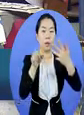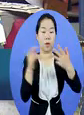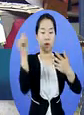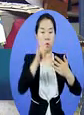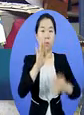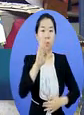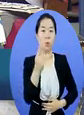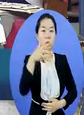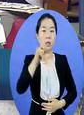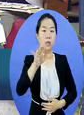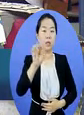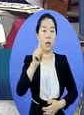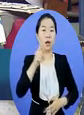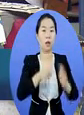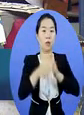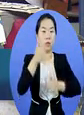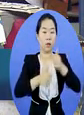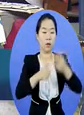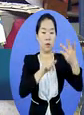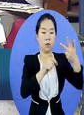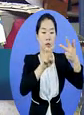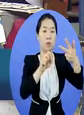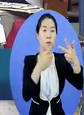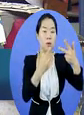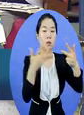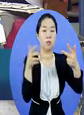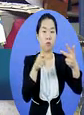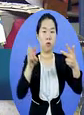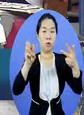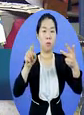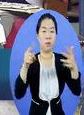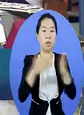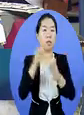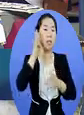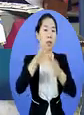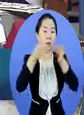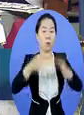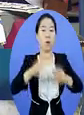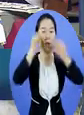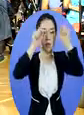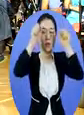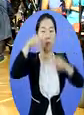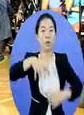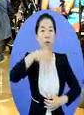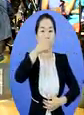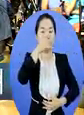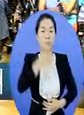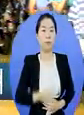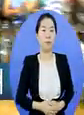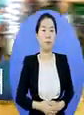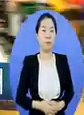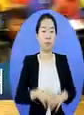제8회 전국 보치아 선수권 대회가 7월 28일부터 4일간 천안 유관순 체육관에서 열렸습니다.